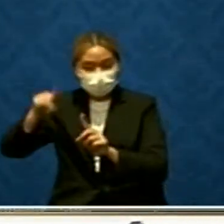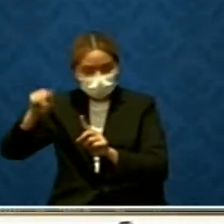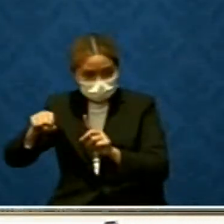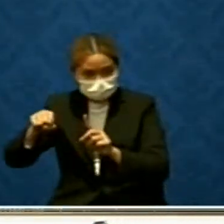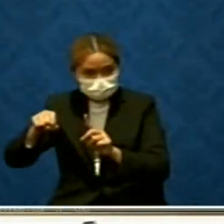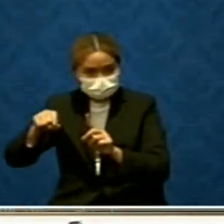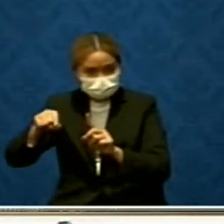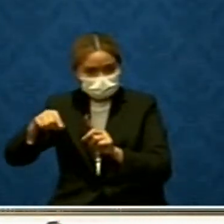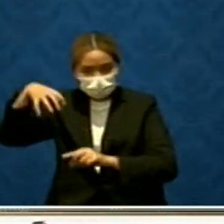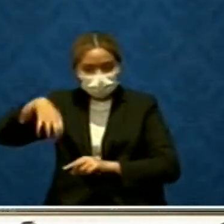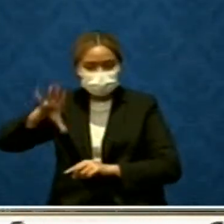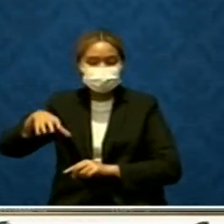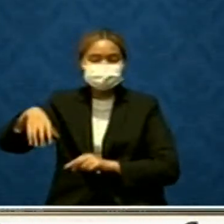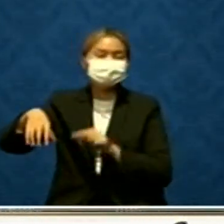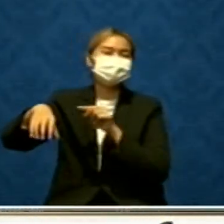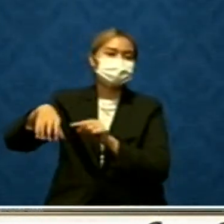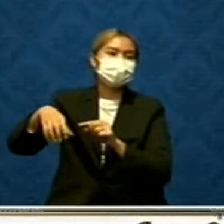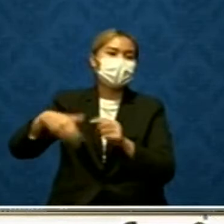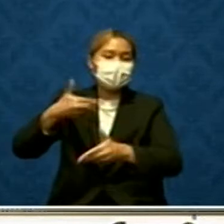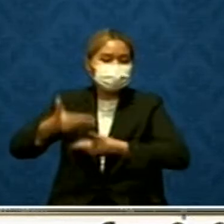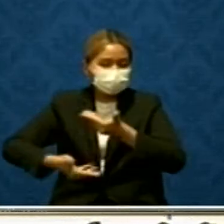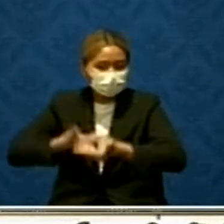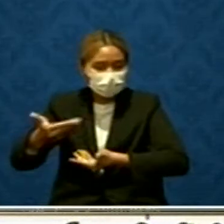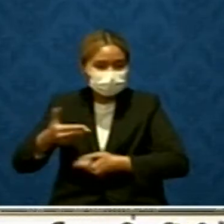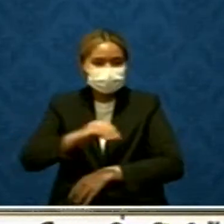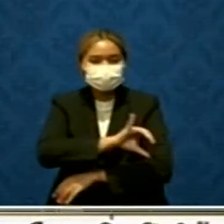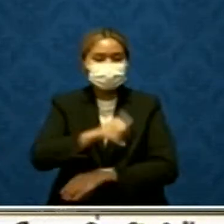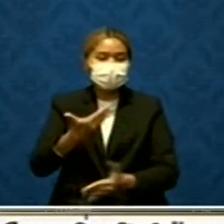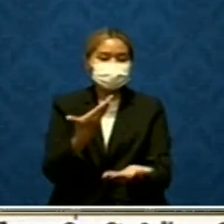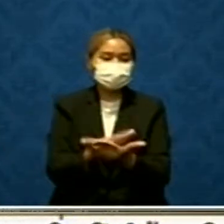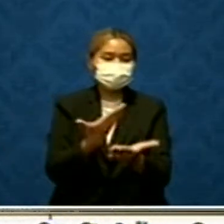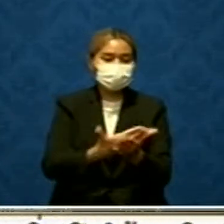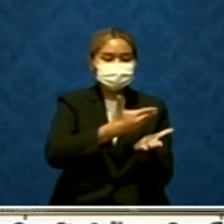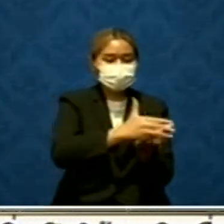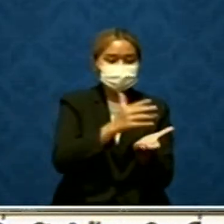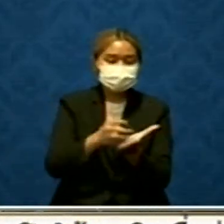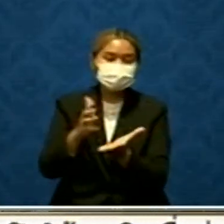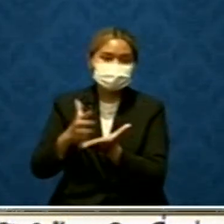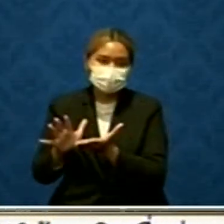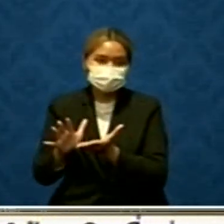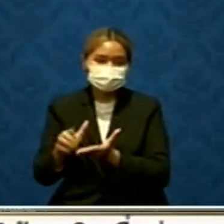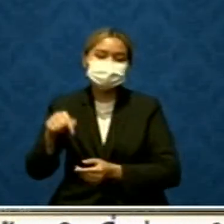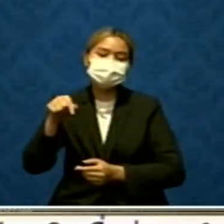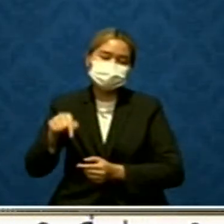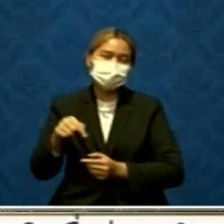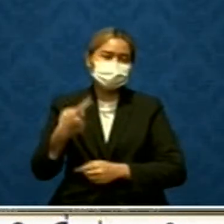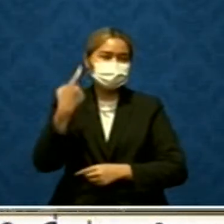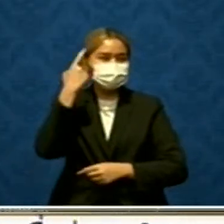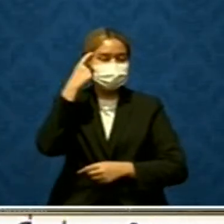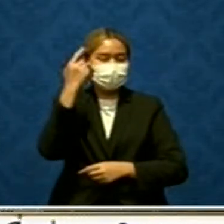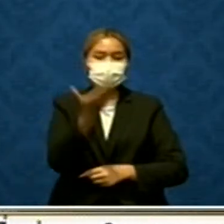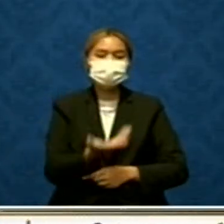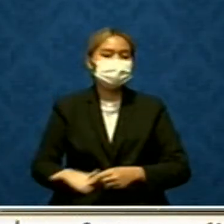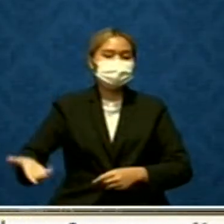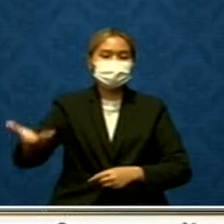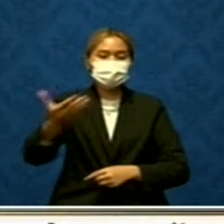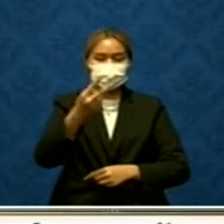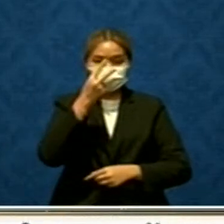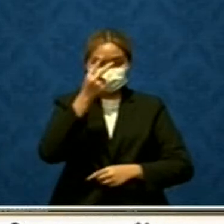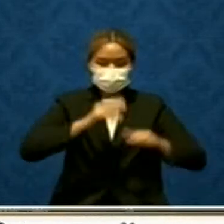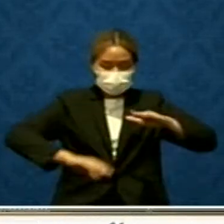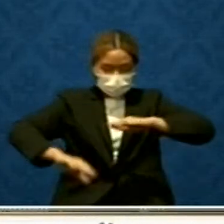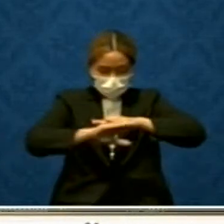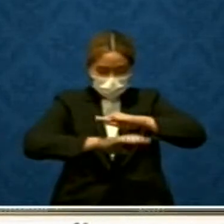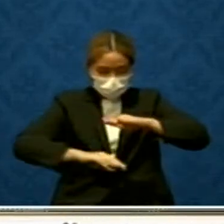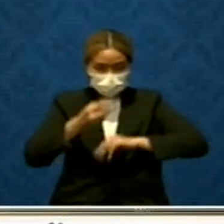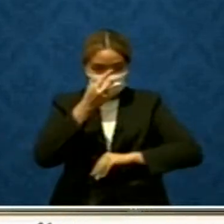ริญเนี่ยนะครับหรือว่าในเรื่องของการจัดสรรงบประมาณเนี่ยและ MMAP เนี่ยก็อยากจะให้ท่านสมาชิกเนี่ยได้ดูข้อมูลให้ครบ